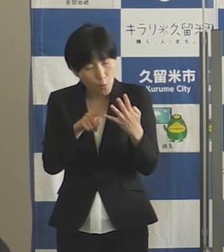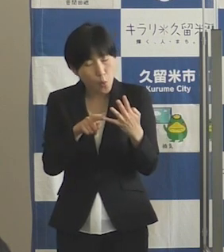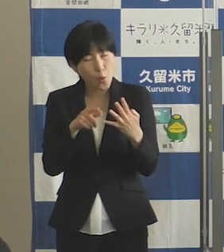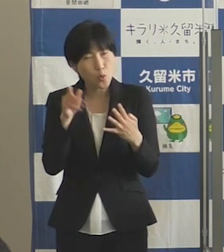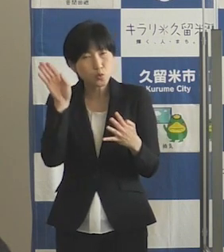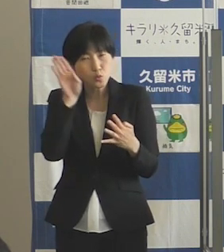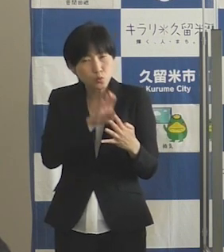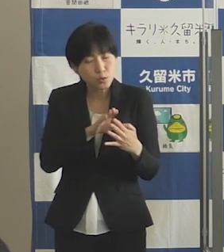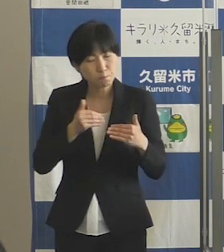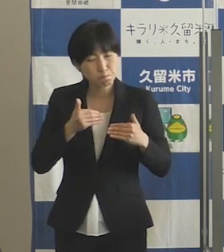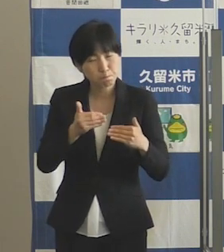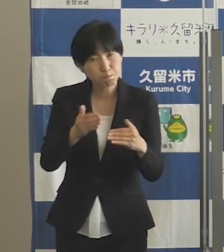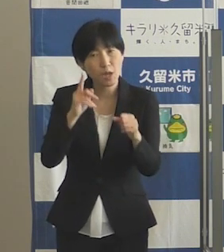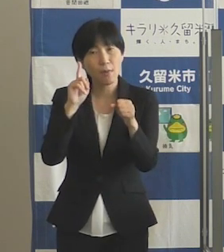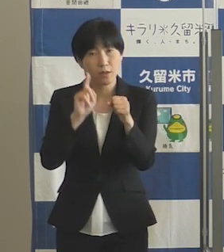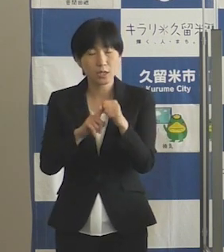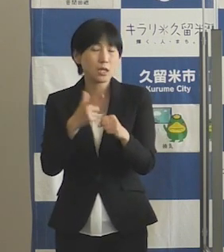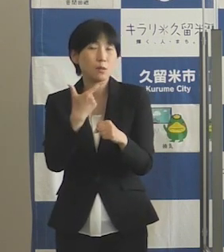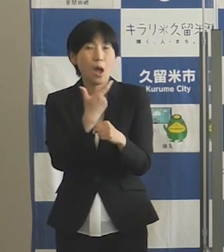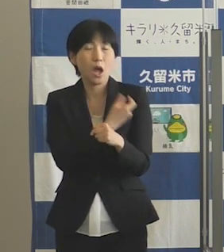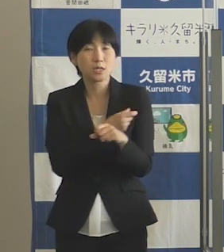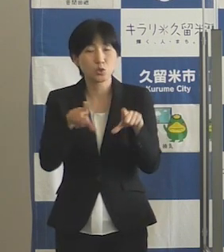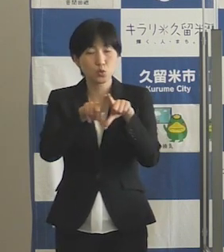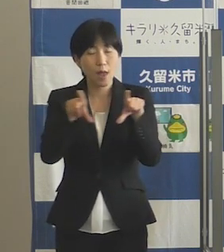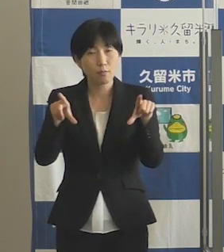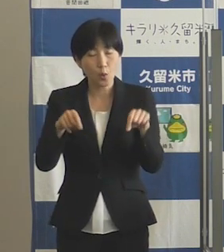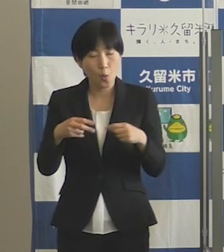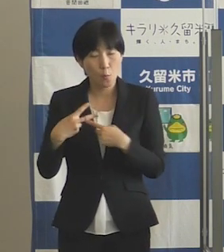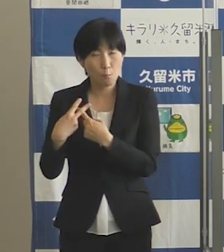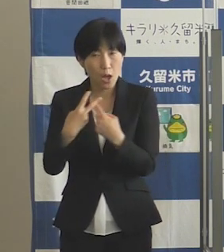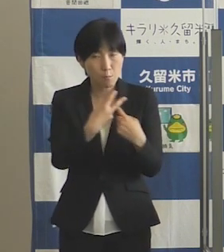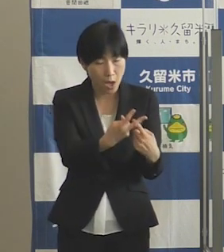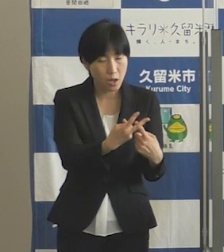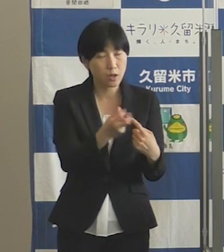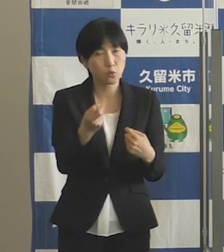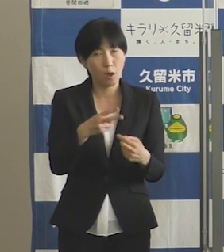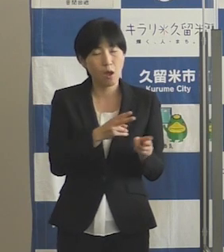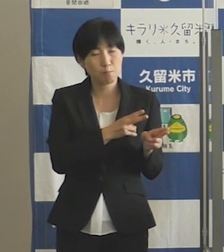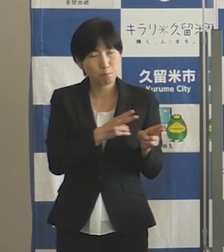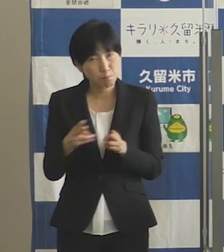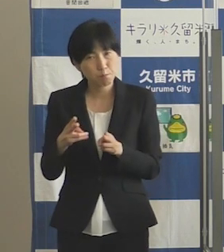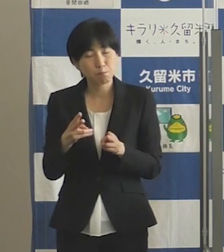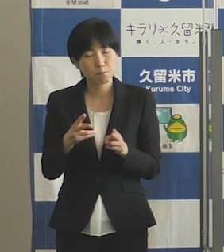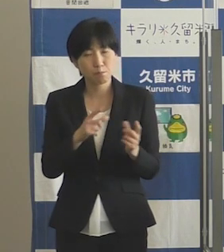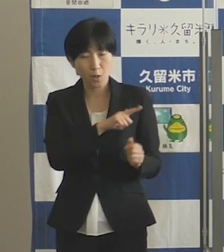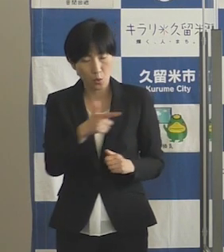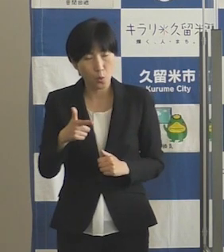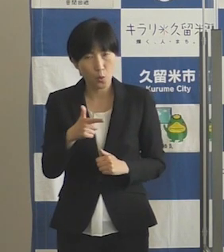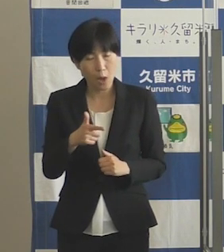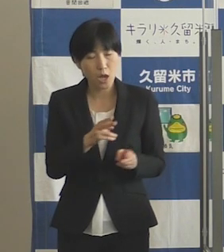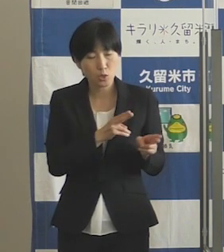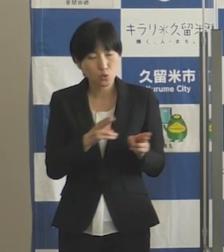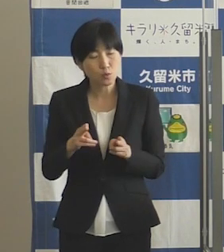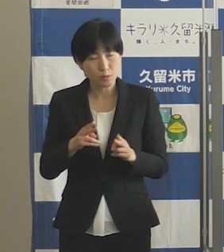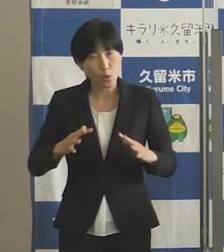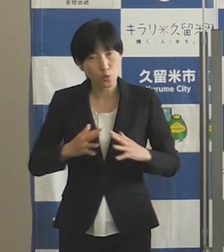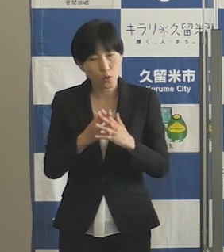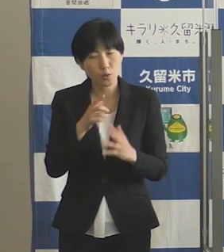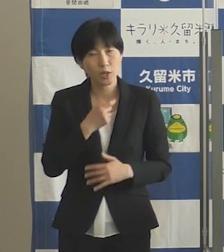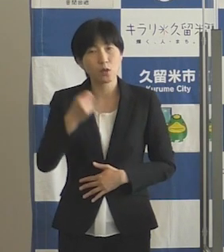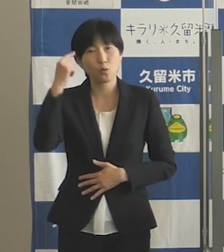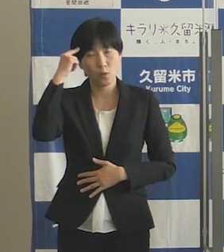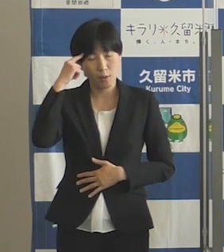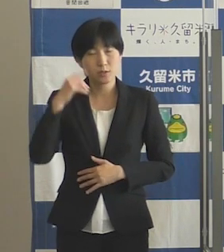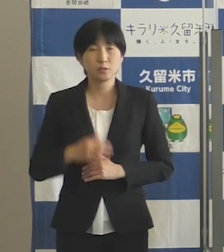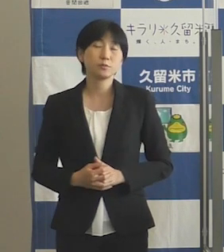できますように、接種券の発送や体制の確保など準備に取り組んでまいりたいと考えております